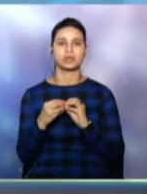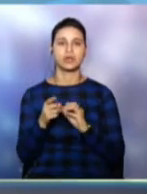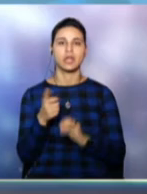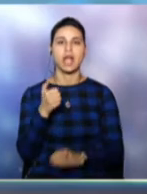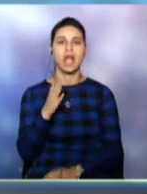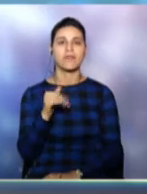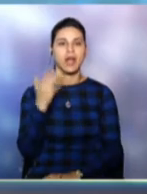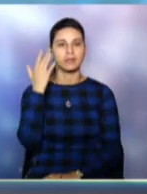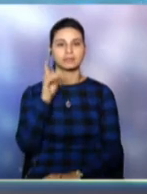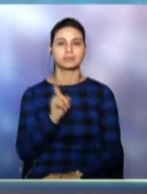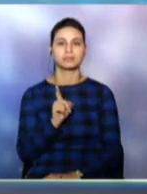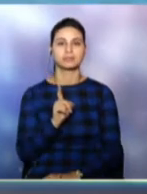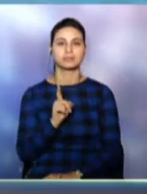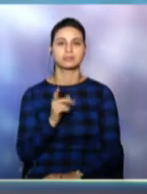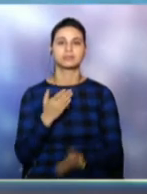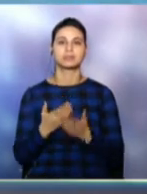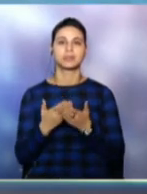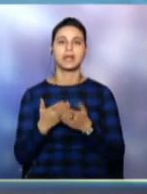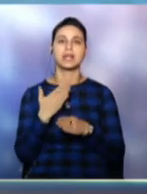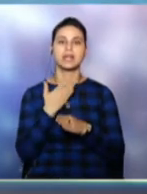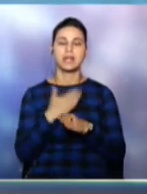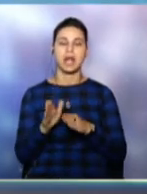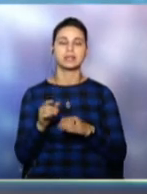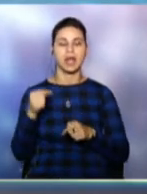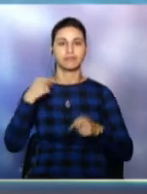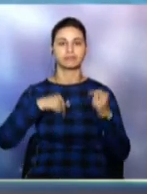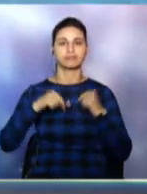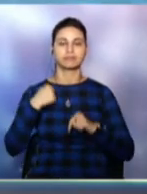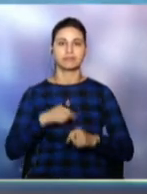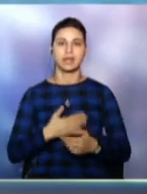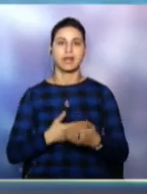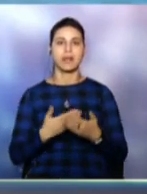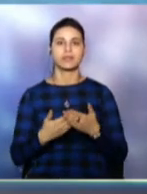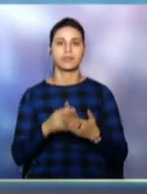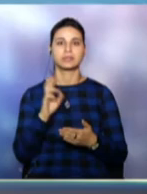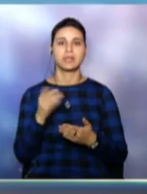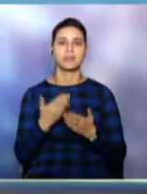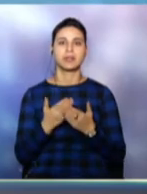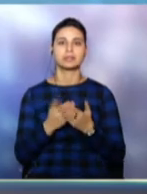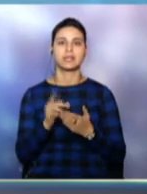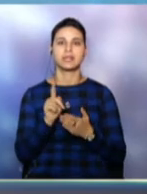ჩვენ არ უნდა დაგვავიწყდეს, რომ გარდა ამ ატონიზირებელი და გამააქტივებელი და ვთქვათ რაღაცა